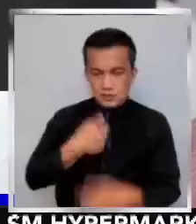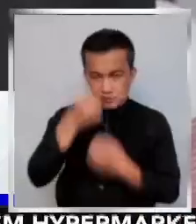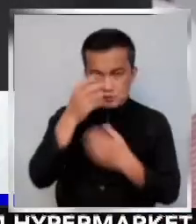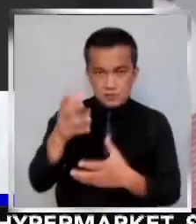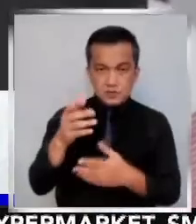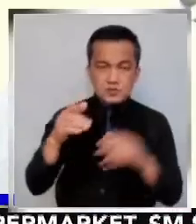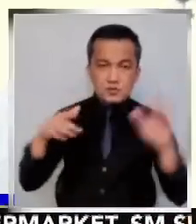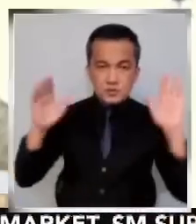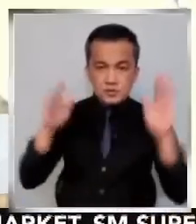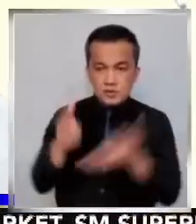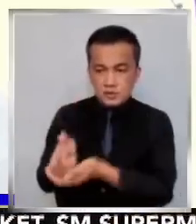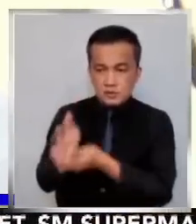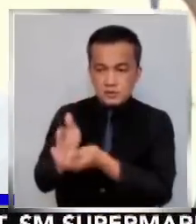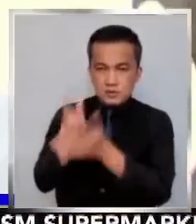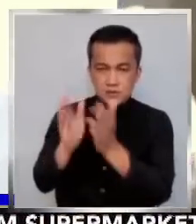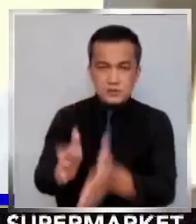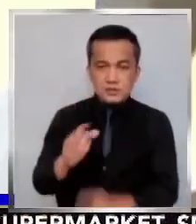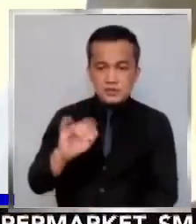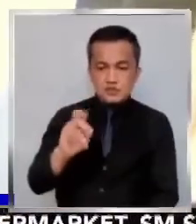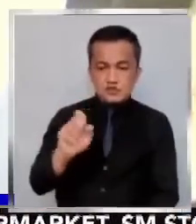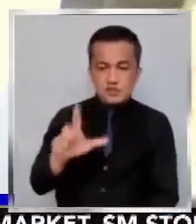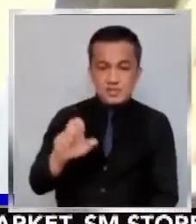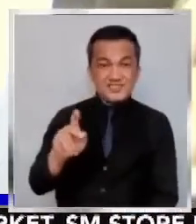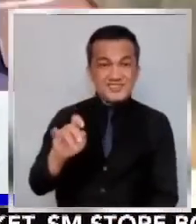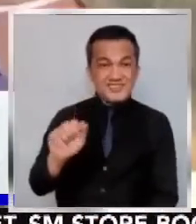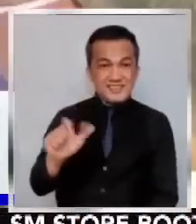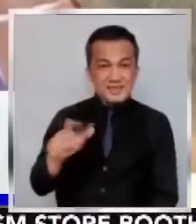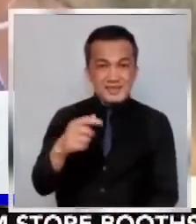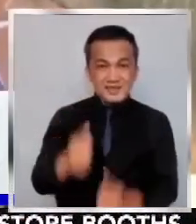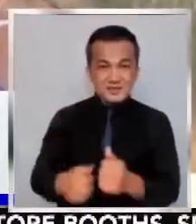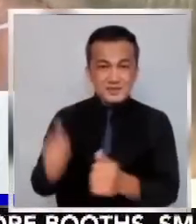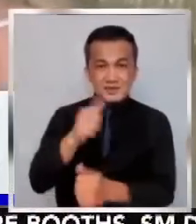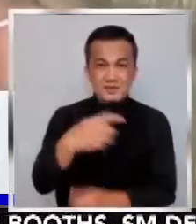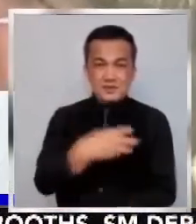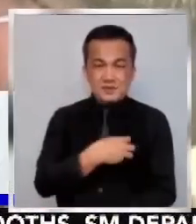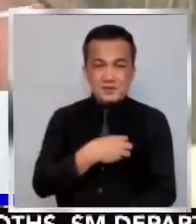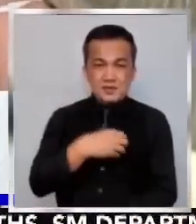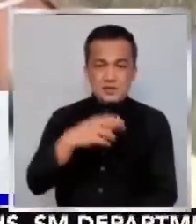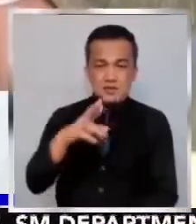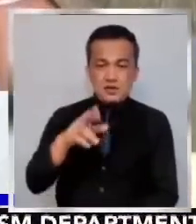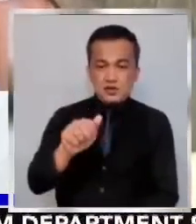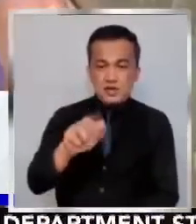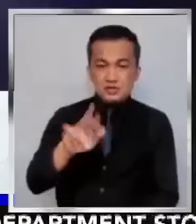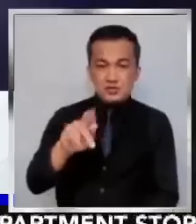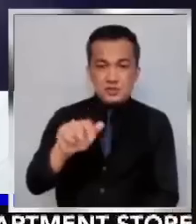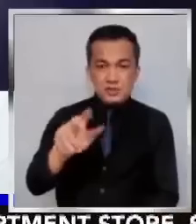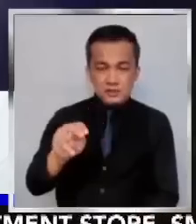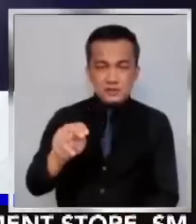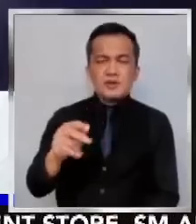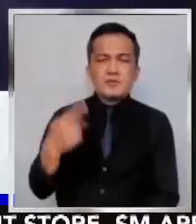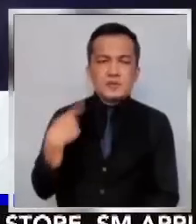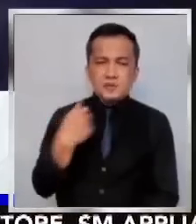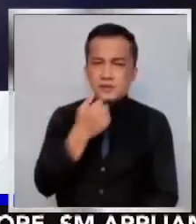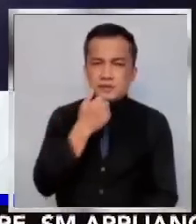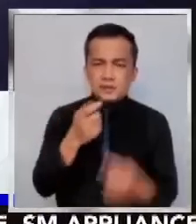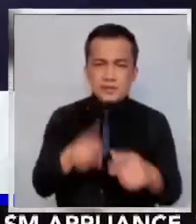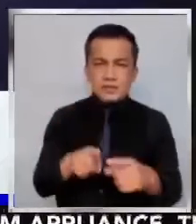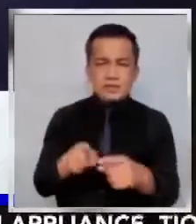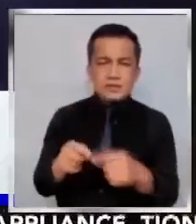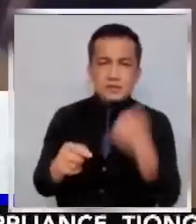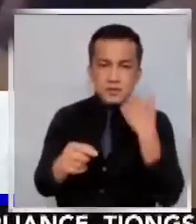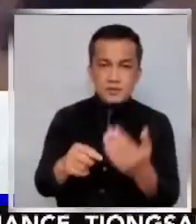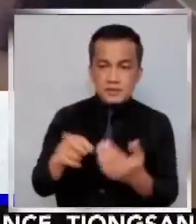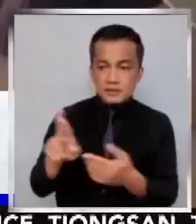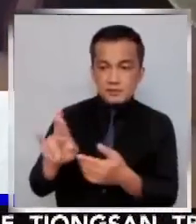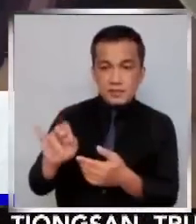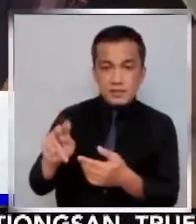Joel Escorial. Hinala ni PNP Chief Rodolfo Azurin Jr. may foul play sa pagkamatay ni Villamor, lalo't ang lumalabas pa raw na sanhi